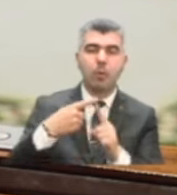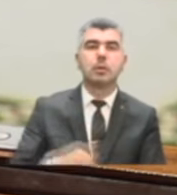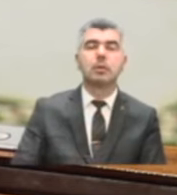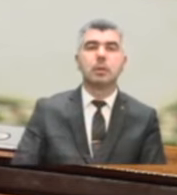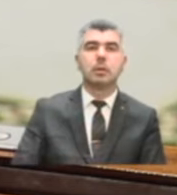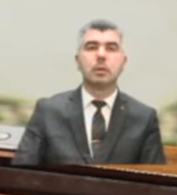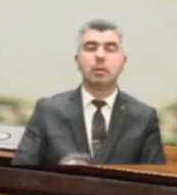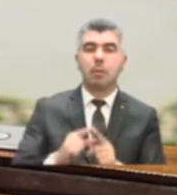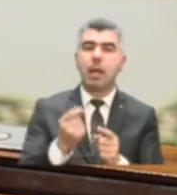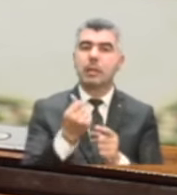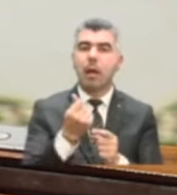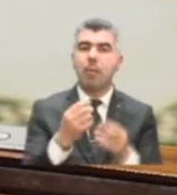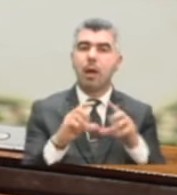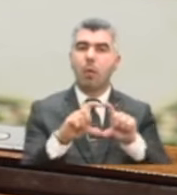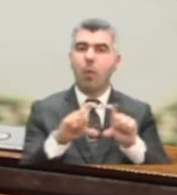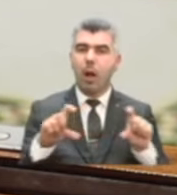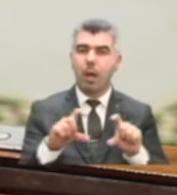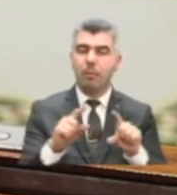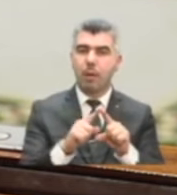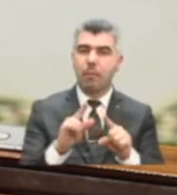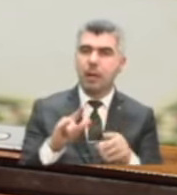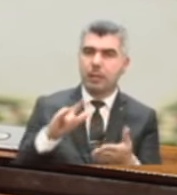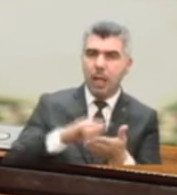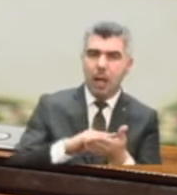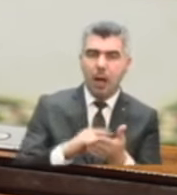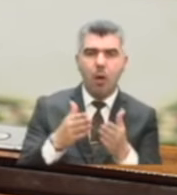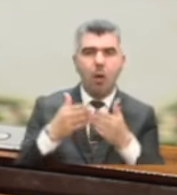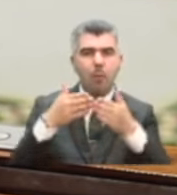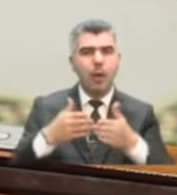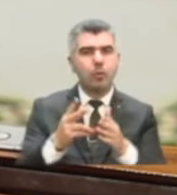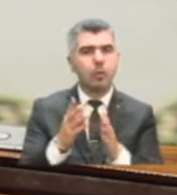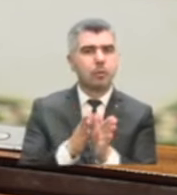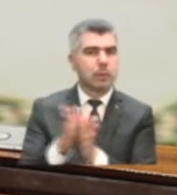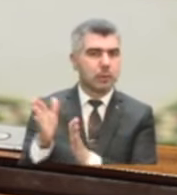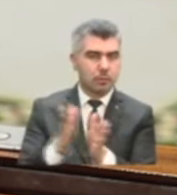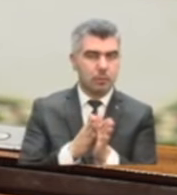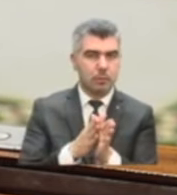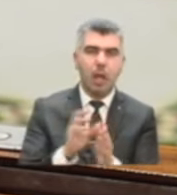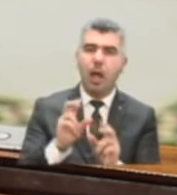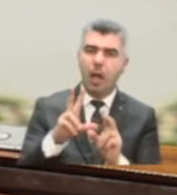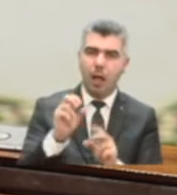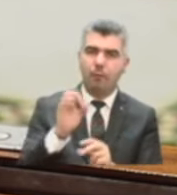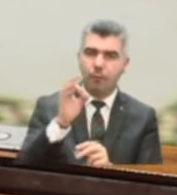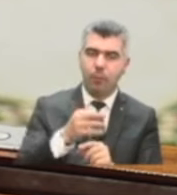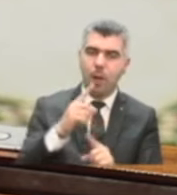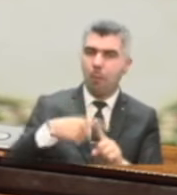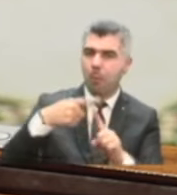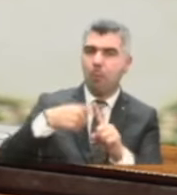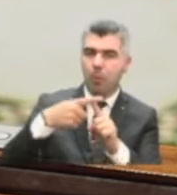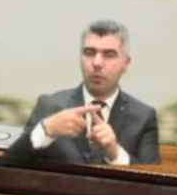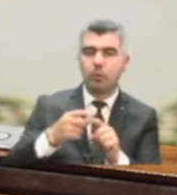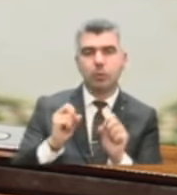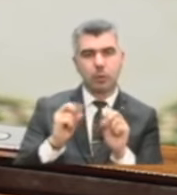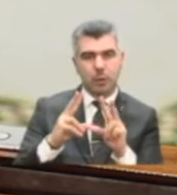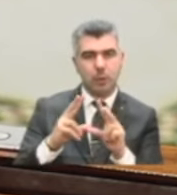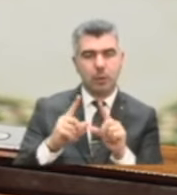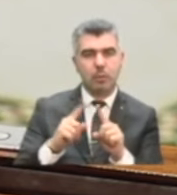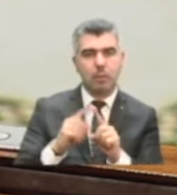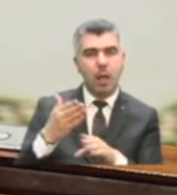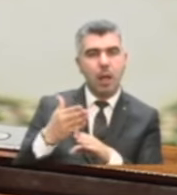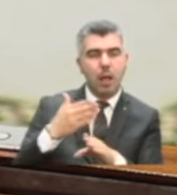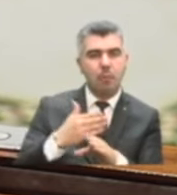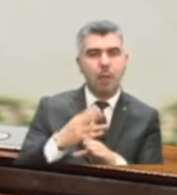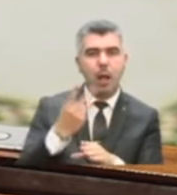يخص اثمان التذاكر كانت جوا او بحرا في بلادنا، عرفت بالفعل ارتفاعا مقارنه مع ما كانت عليه